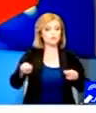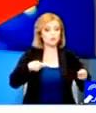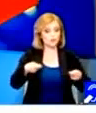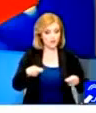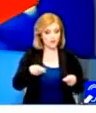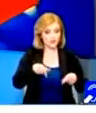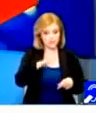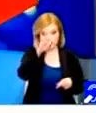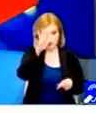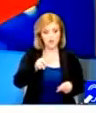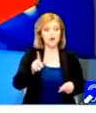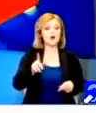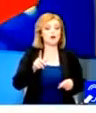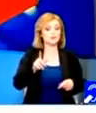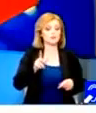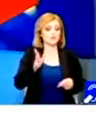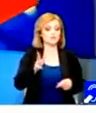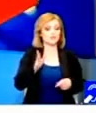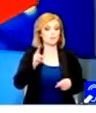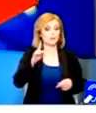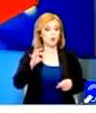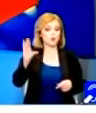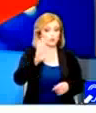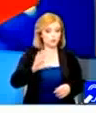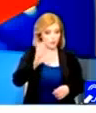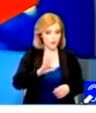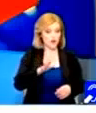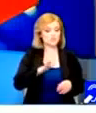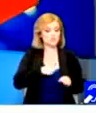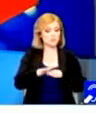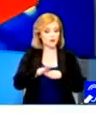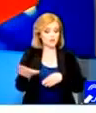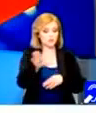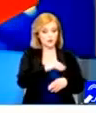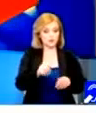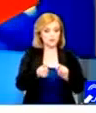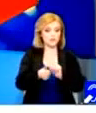credibil care să realizeze reforme. Opinia a fost exprimată la emisiunea Punctul pe azi de la TVR